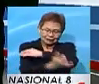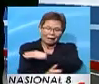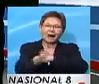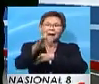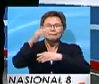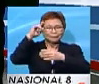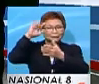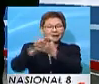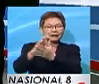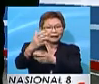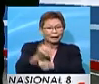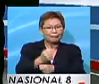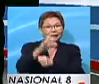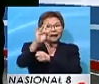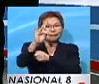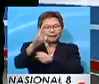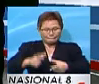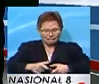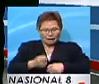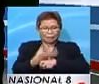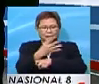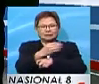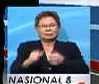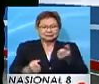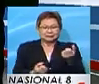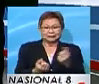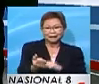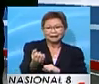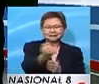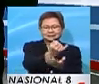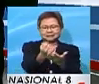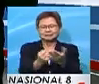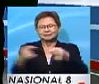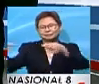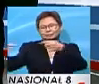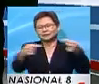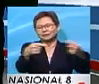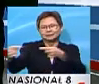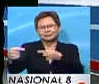emas melalui acara silat olahraga dan silat seni yang